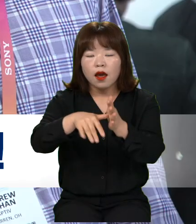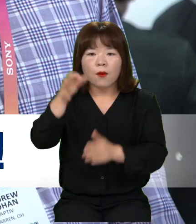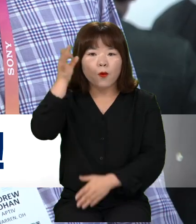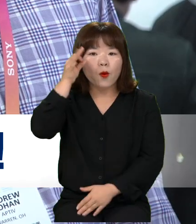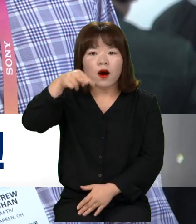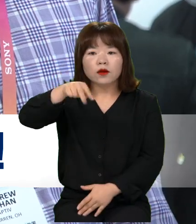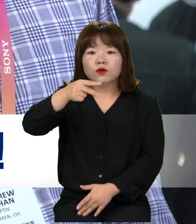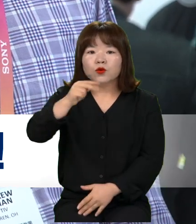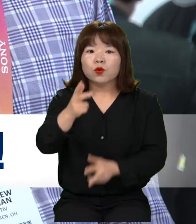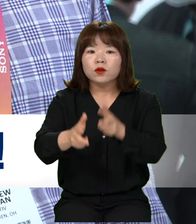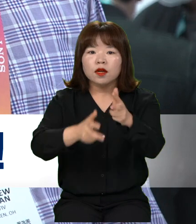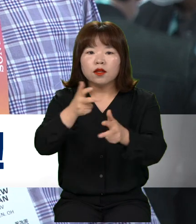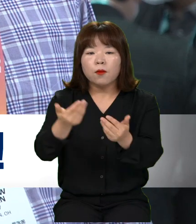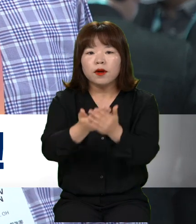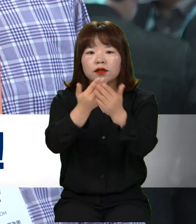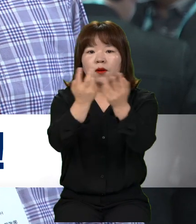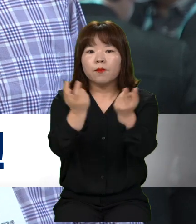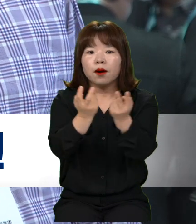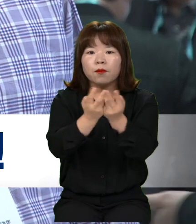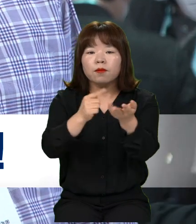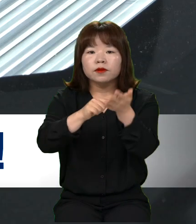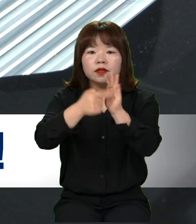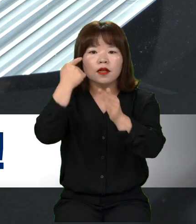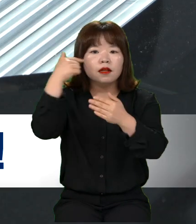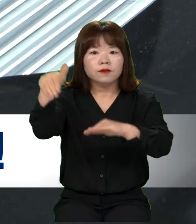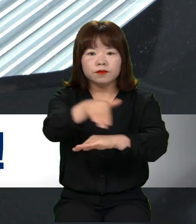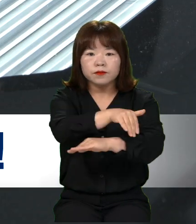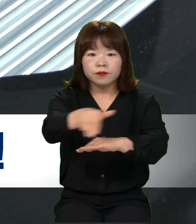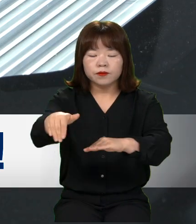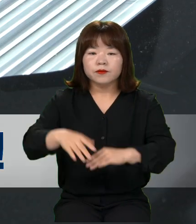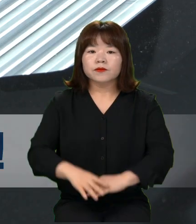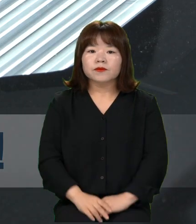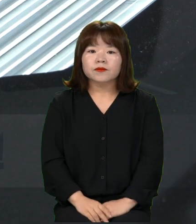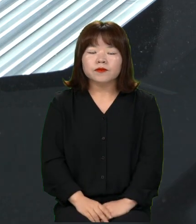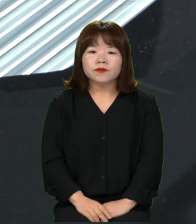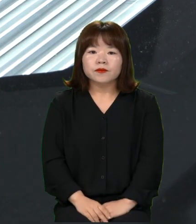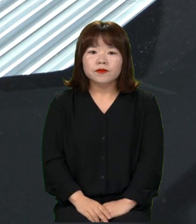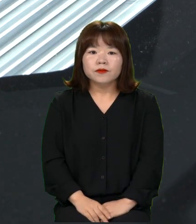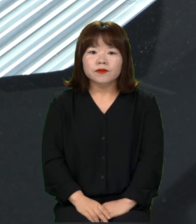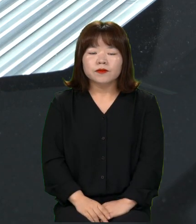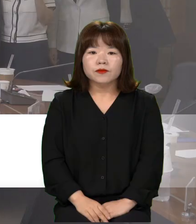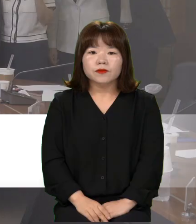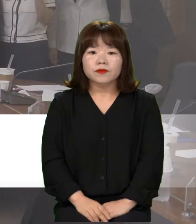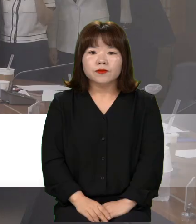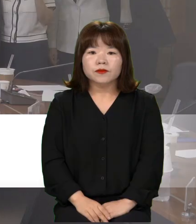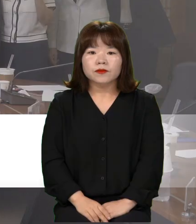여러 토론회에서는 포항시 수소산업 발전 방향을 제시할 계획입니다